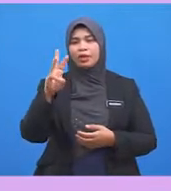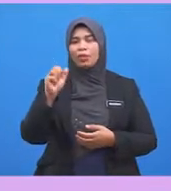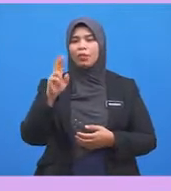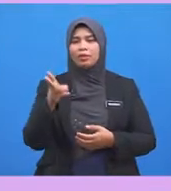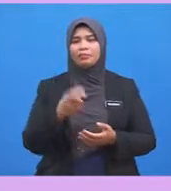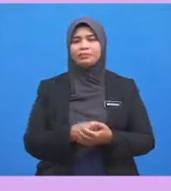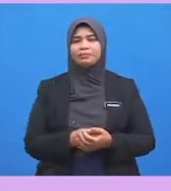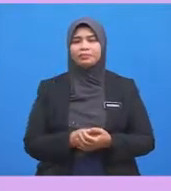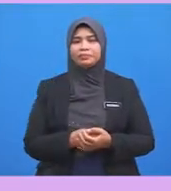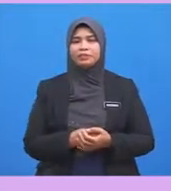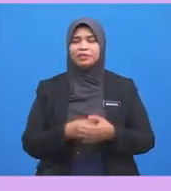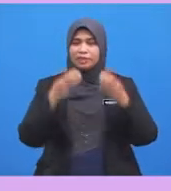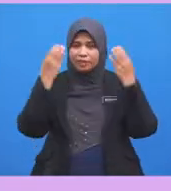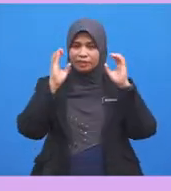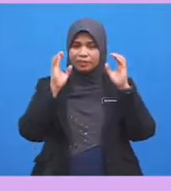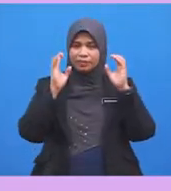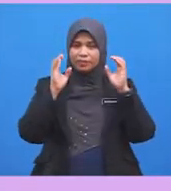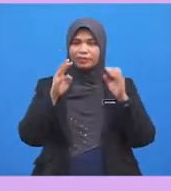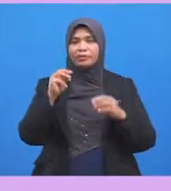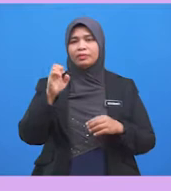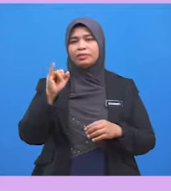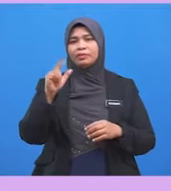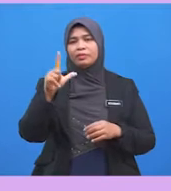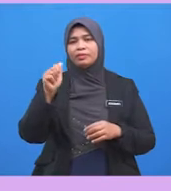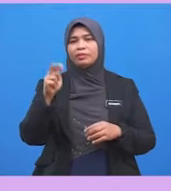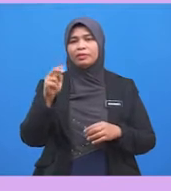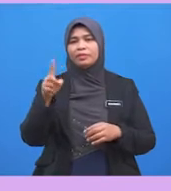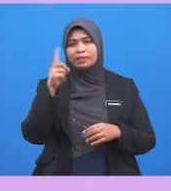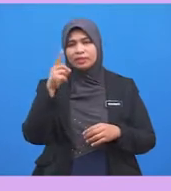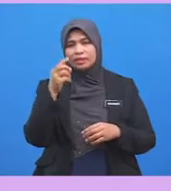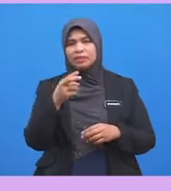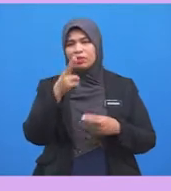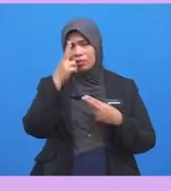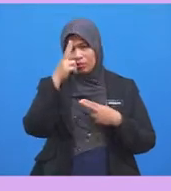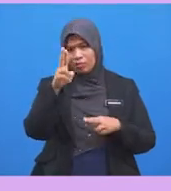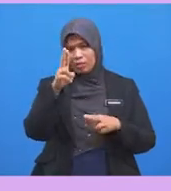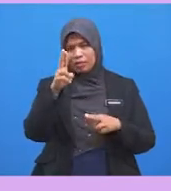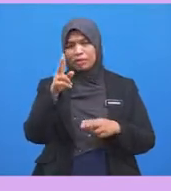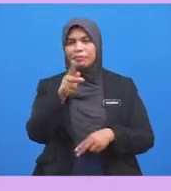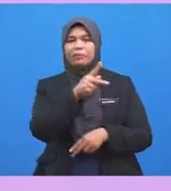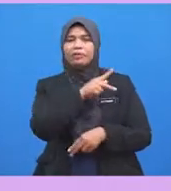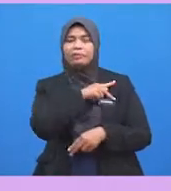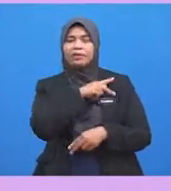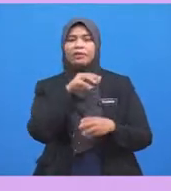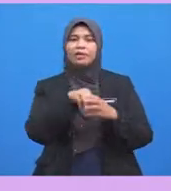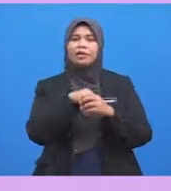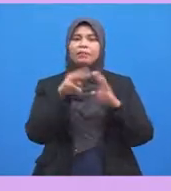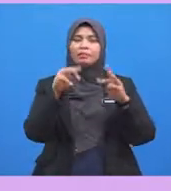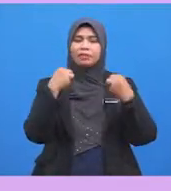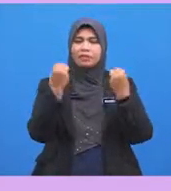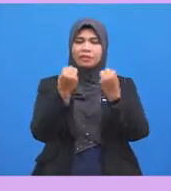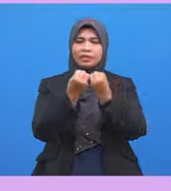begitu. Cikgu, Meilan sentiasa menghormati pemimpin dalam